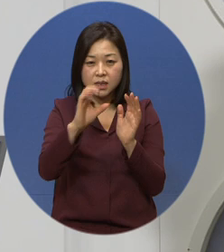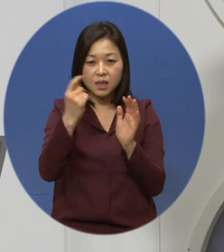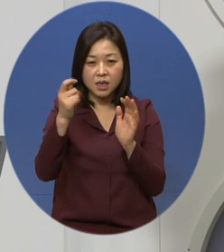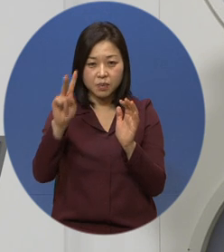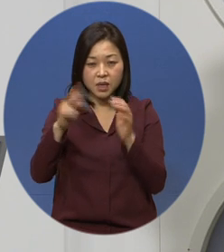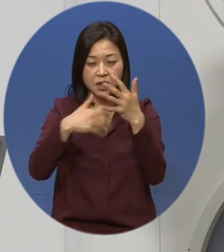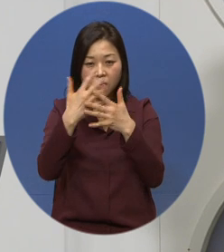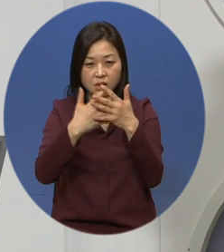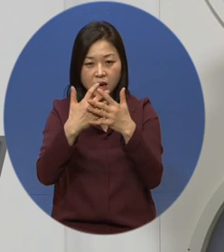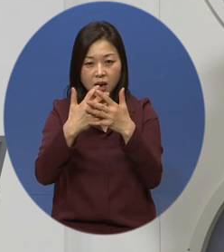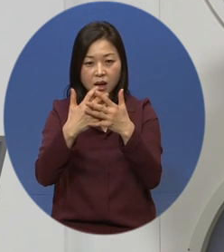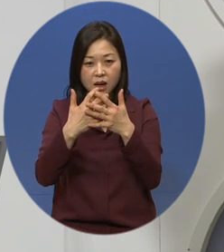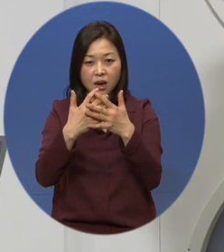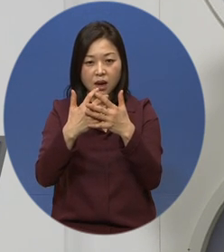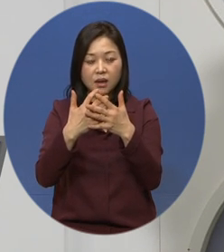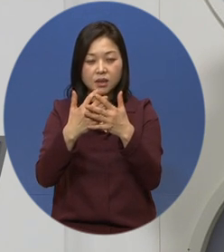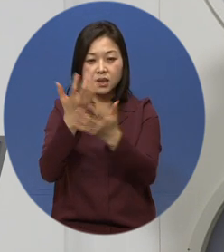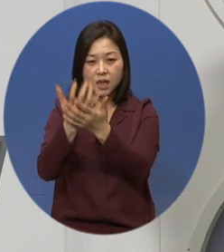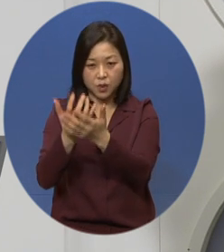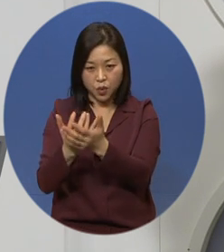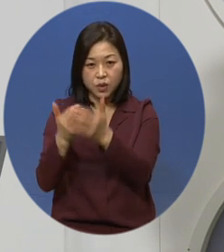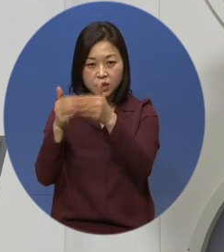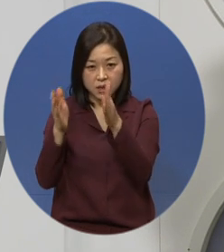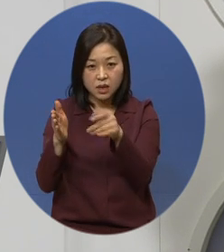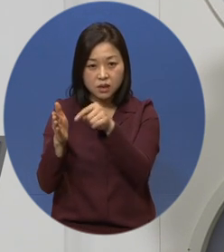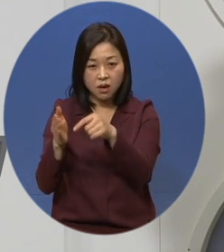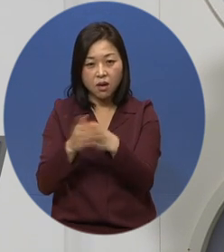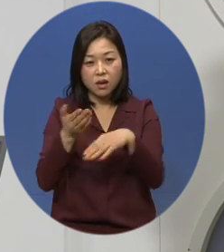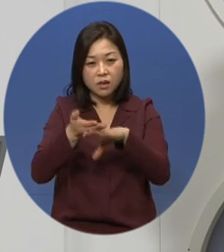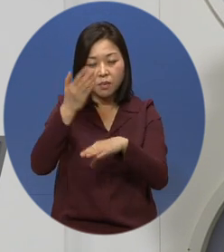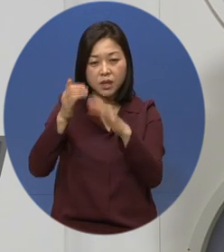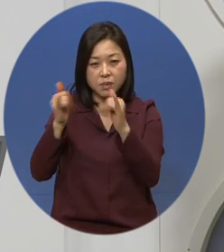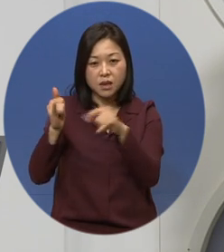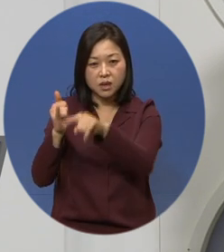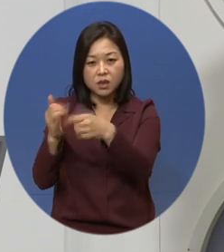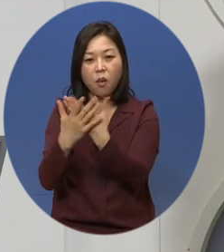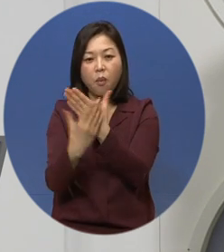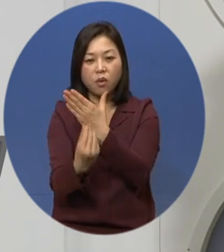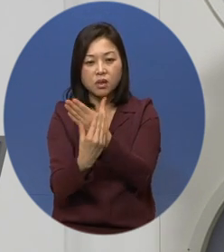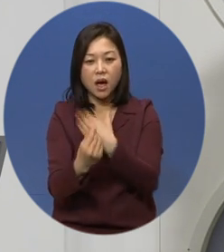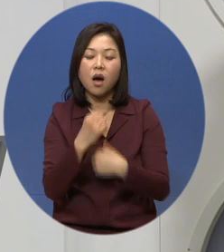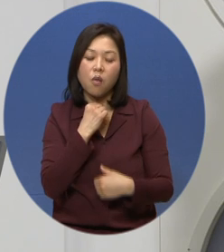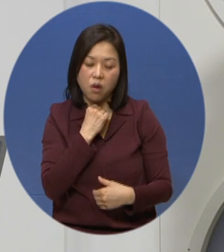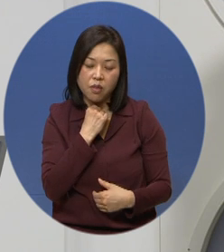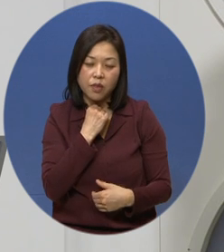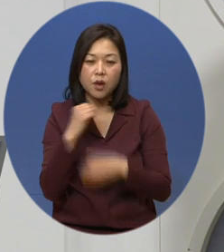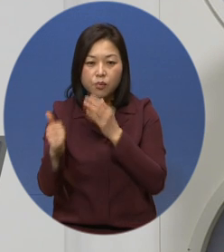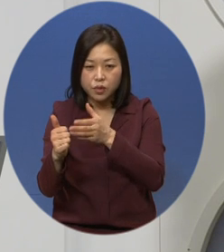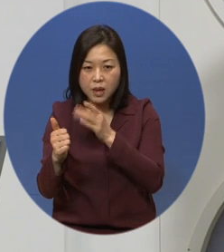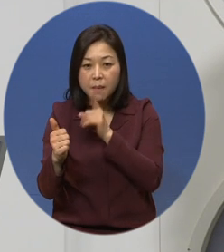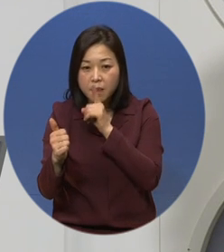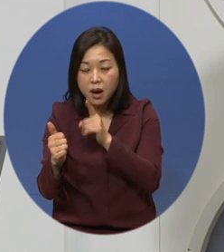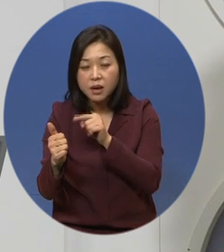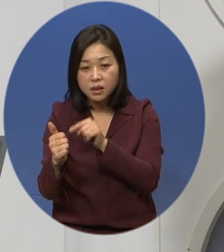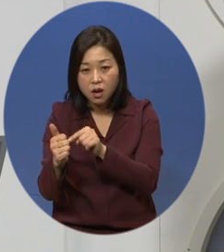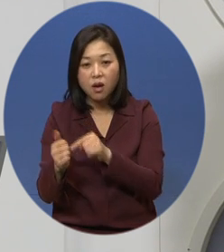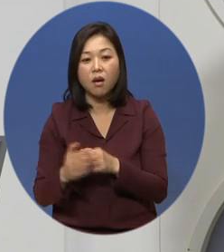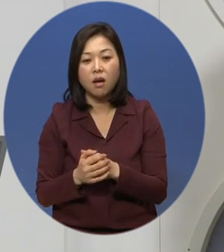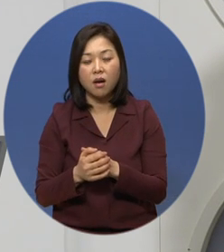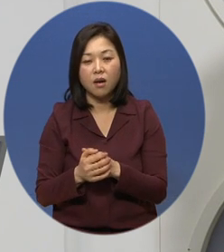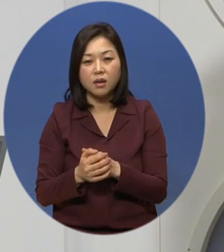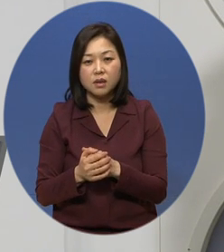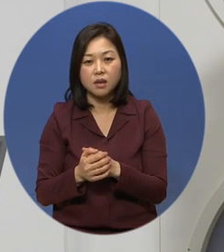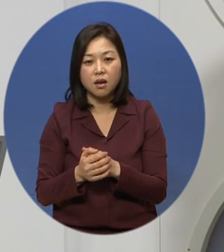어 그 성 님한테 자료 요거 좀 복사 조 맺게 해 줬으면 좋겠다 몇